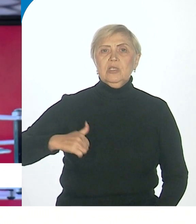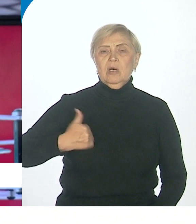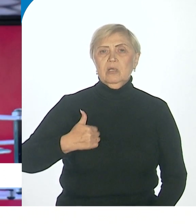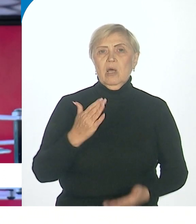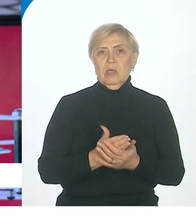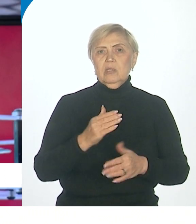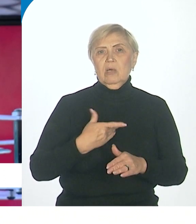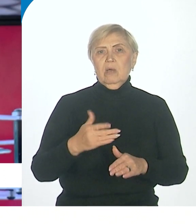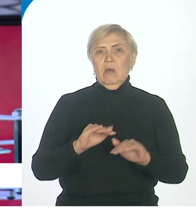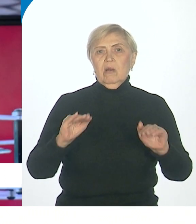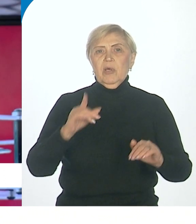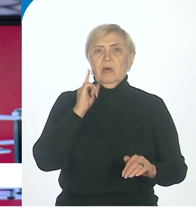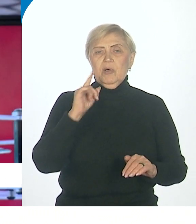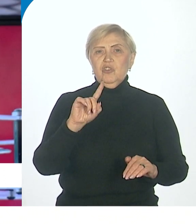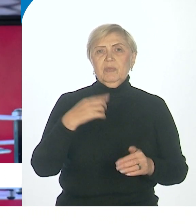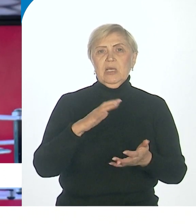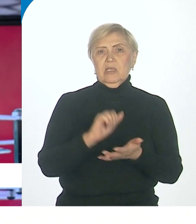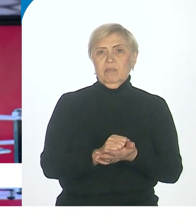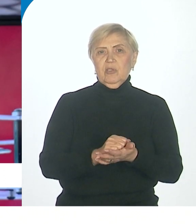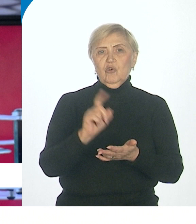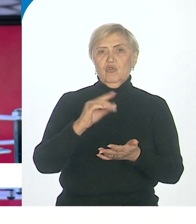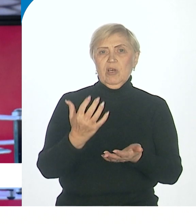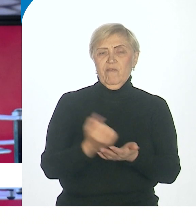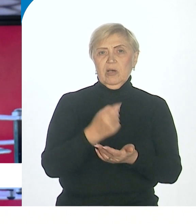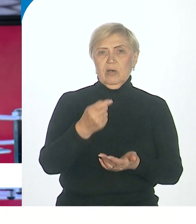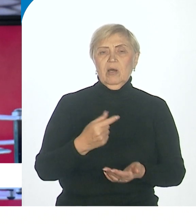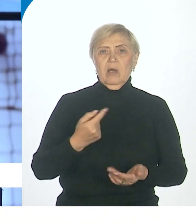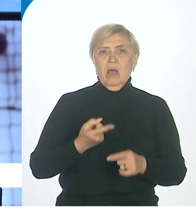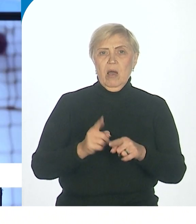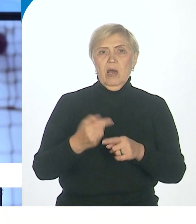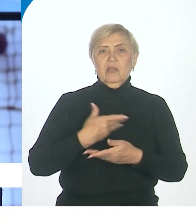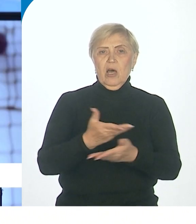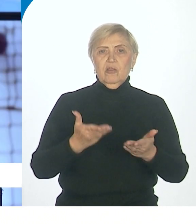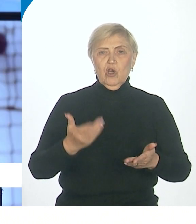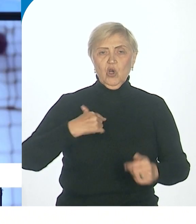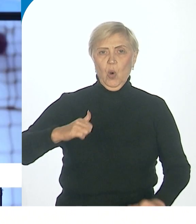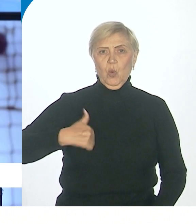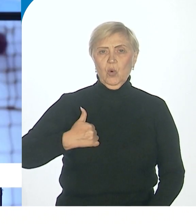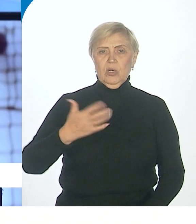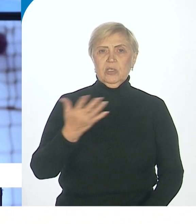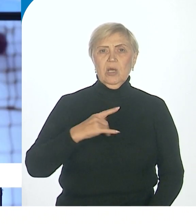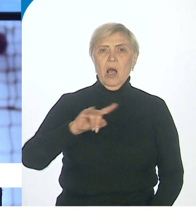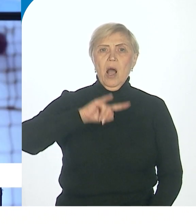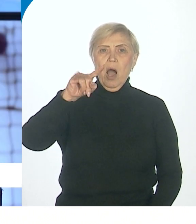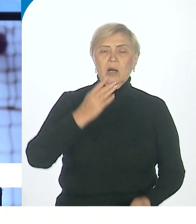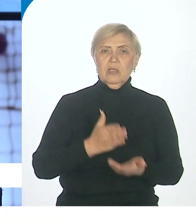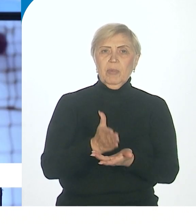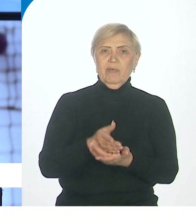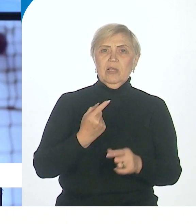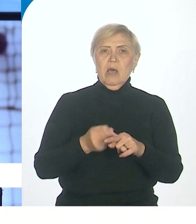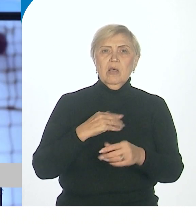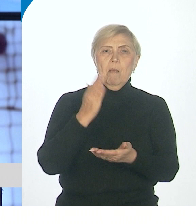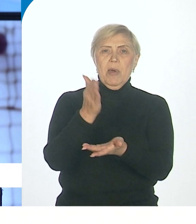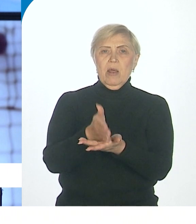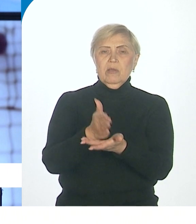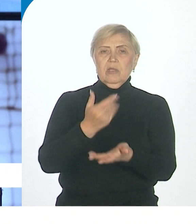тут ребята ходят, ну, чего-то у нас занимаются, что-то еще выиграли. Конечно, или это свое... наша гордость. Вообще, аэронаправление – это приоритетное направление в